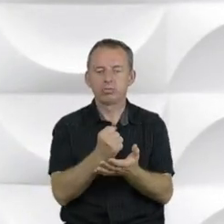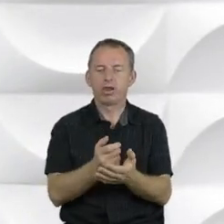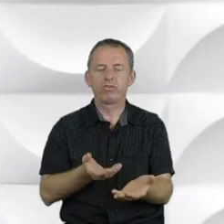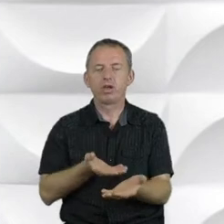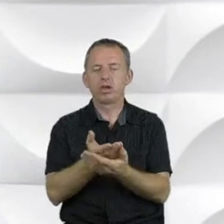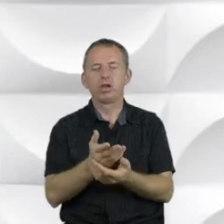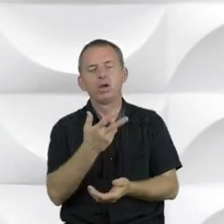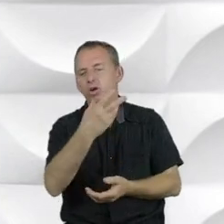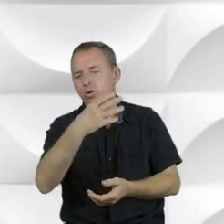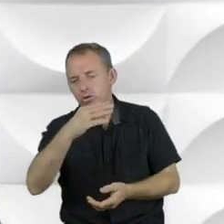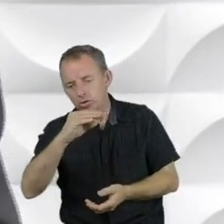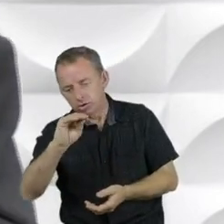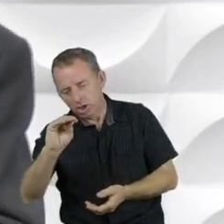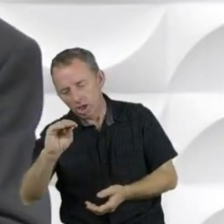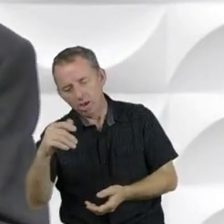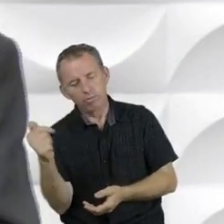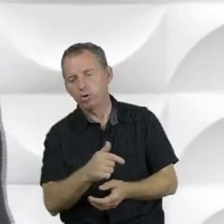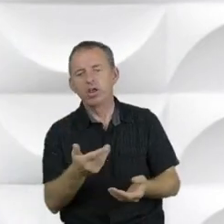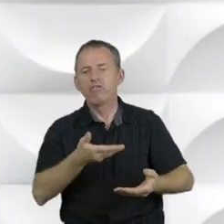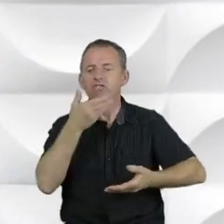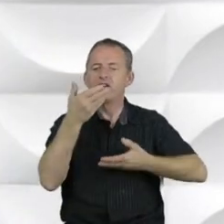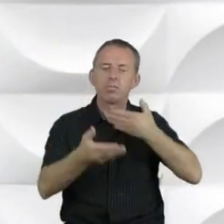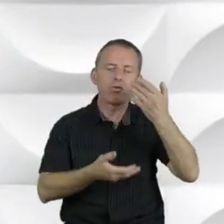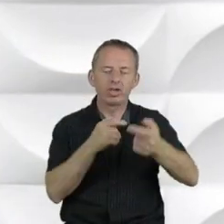Nie, nie musimy się wypowiadać w tym względzie.